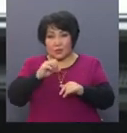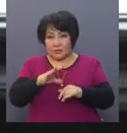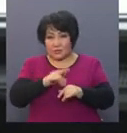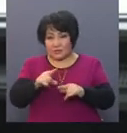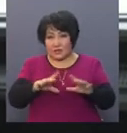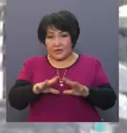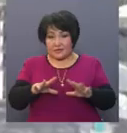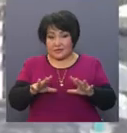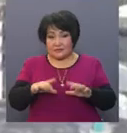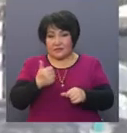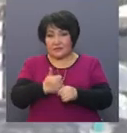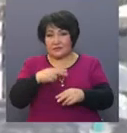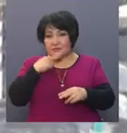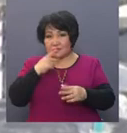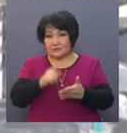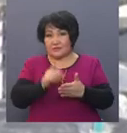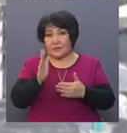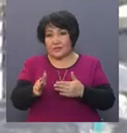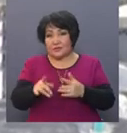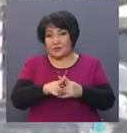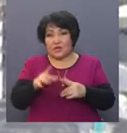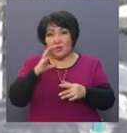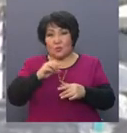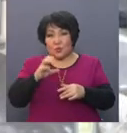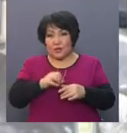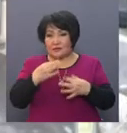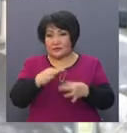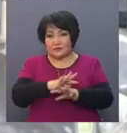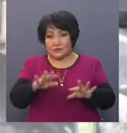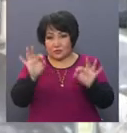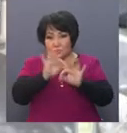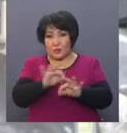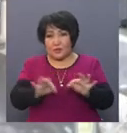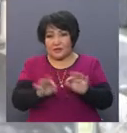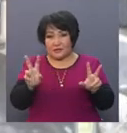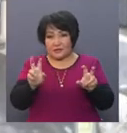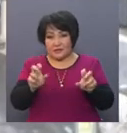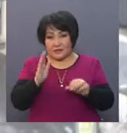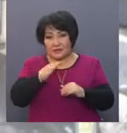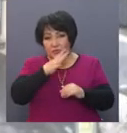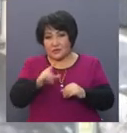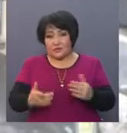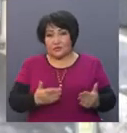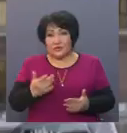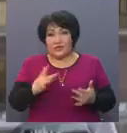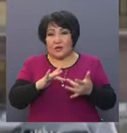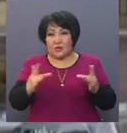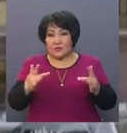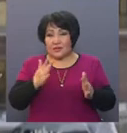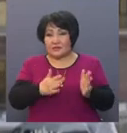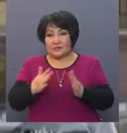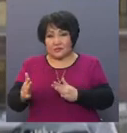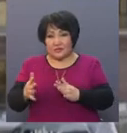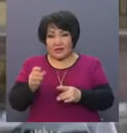болса дейміз. Ұрлыққа жол жоқ жобасы аясында алдағы уақытта тұрғындар онлайн режимде бейнебақылау жүйесін